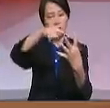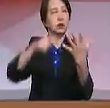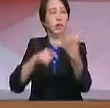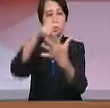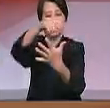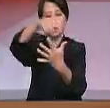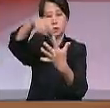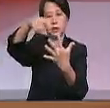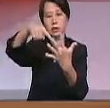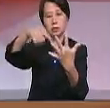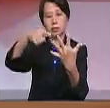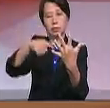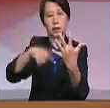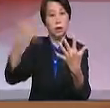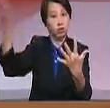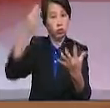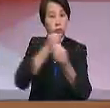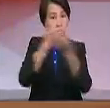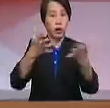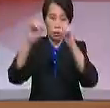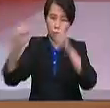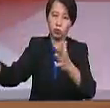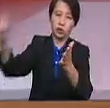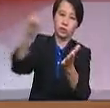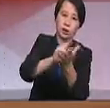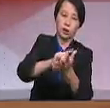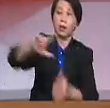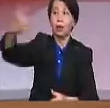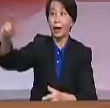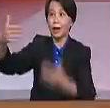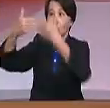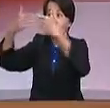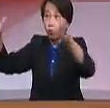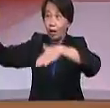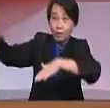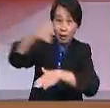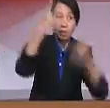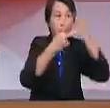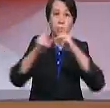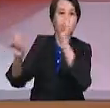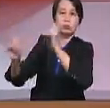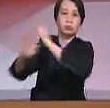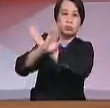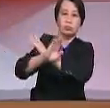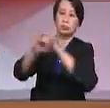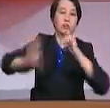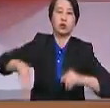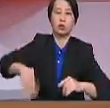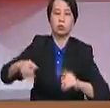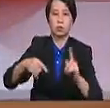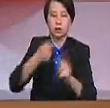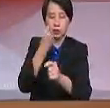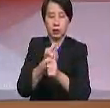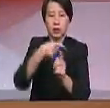lima kategori yang telah pun diumumkan dulu. Itu saja. Yang lain masih lagi belum. Dan kita tidak menetapkan bila